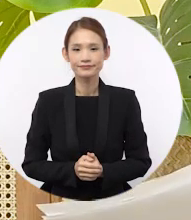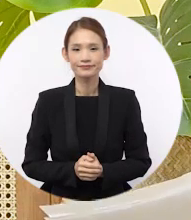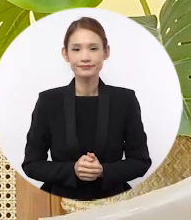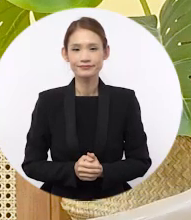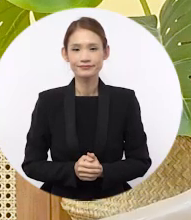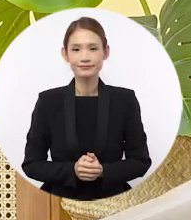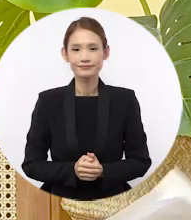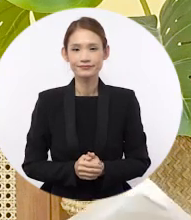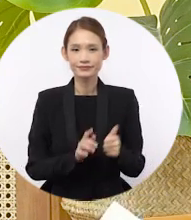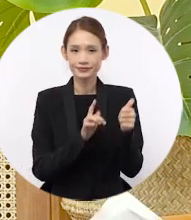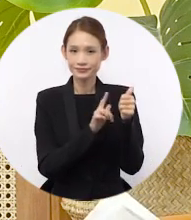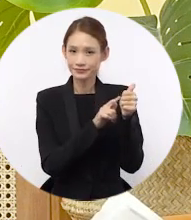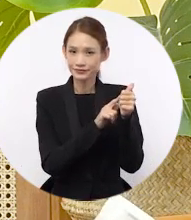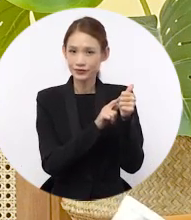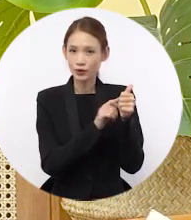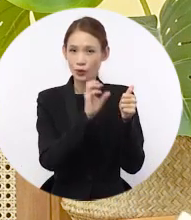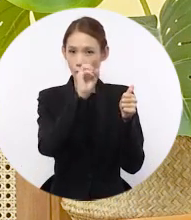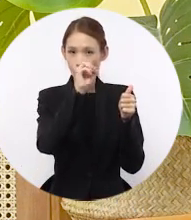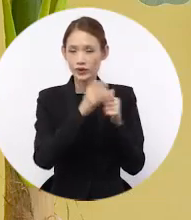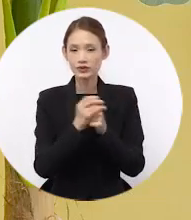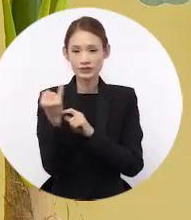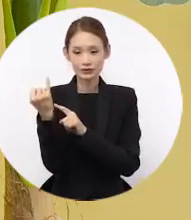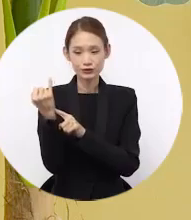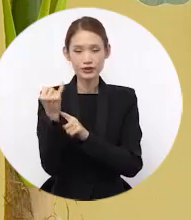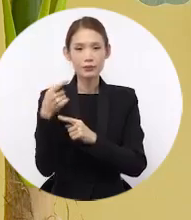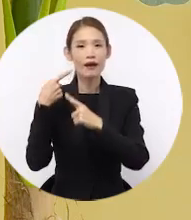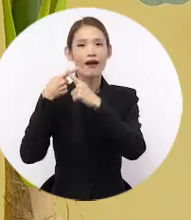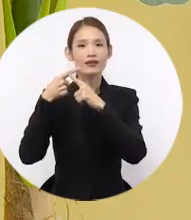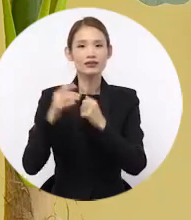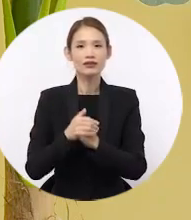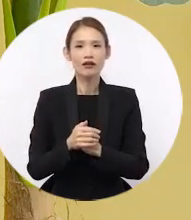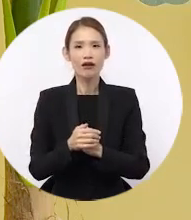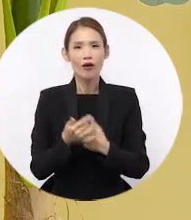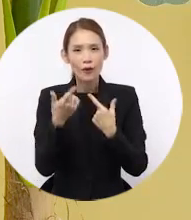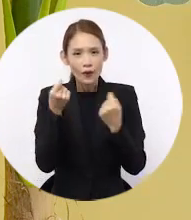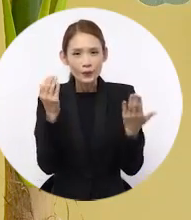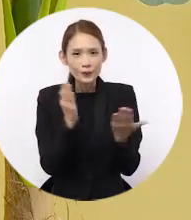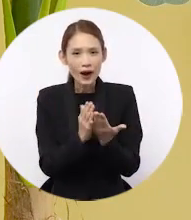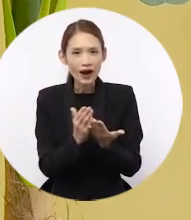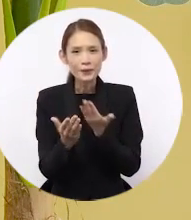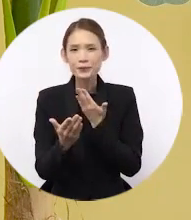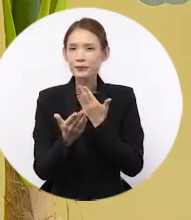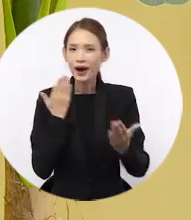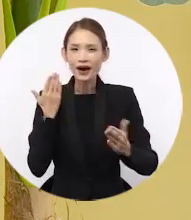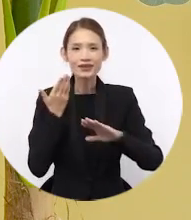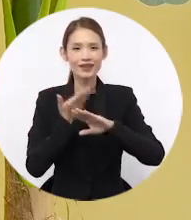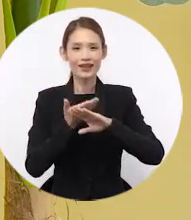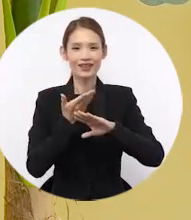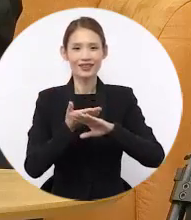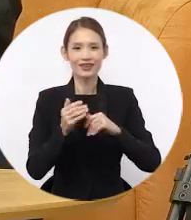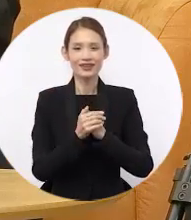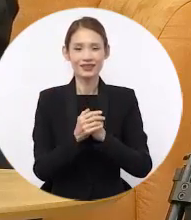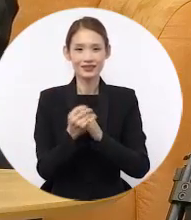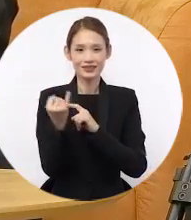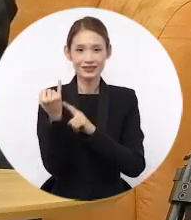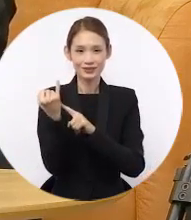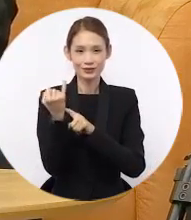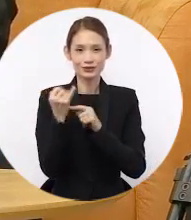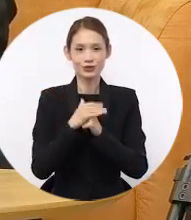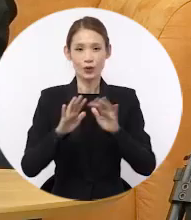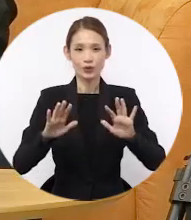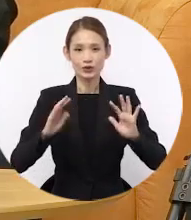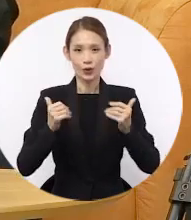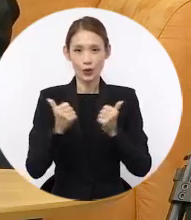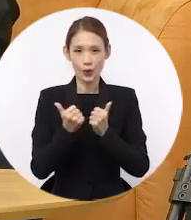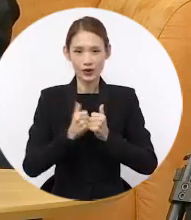오, 네. 지금 우리 한솔님은 O를 들었고요. 어, 우리 지훈님은 X. 어, 마치 짠 것처럼 두 분이 의견이 다 갈렸네요. 아, 근데 지훈님이